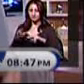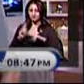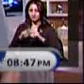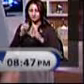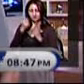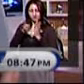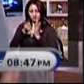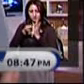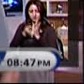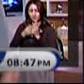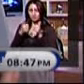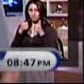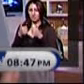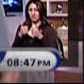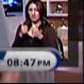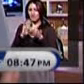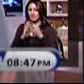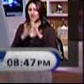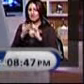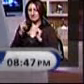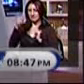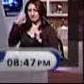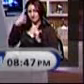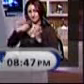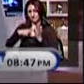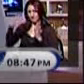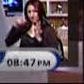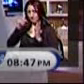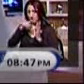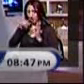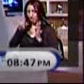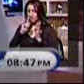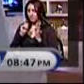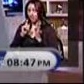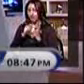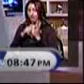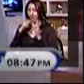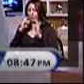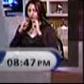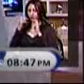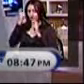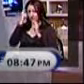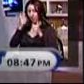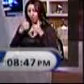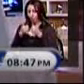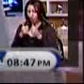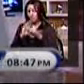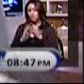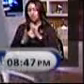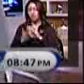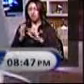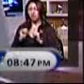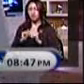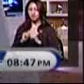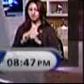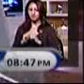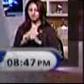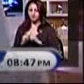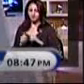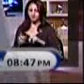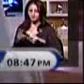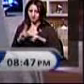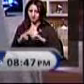اذعنوا للاستبداد نوبيون، والثوريون ايضا الابطال نوبيون برضو. وبالتالي يعني